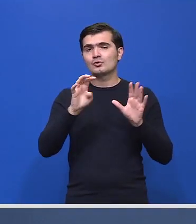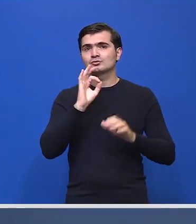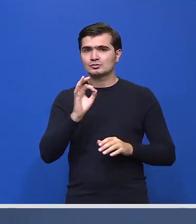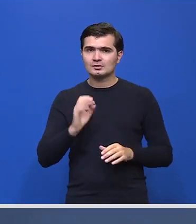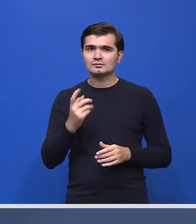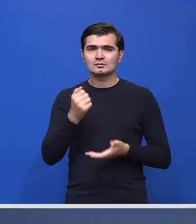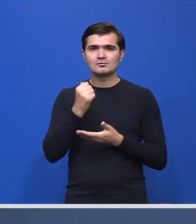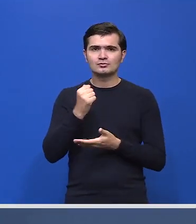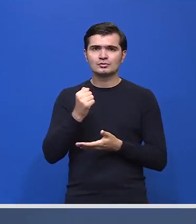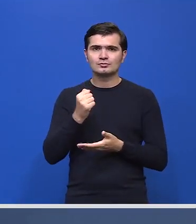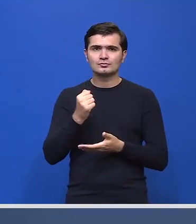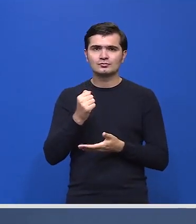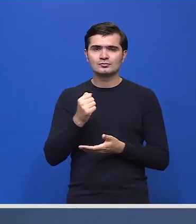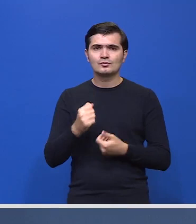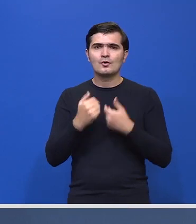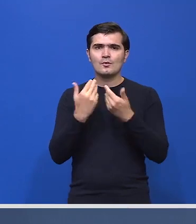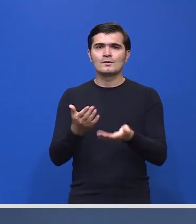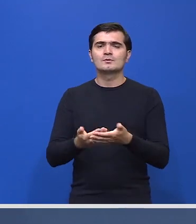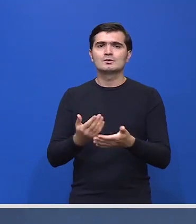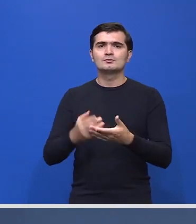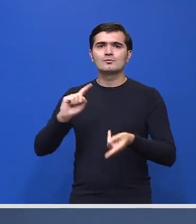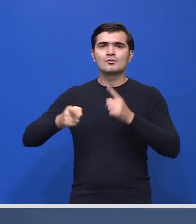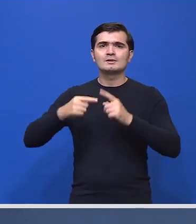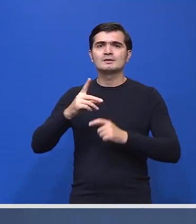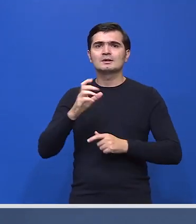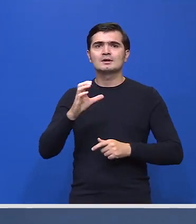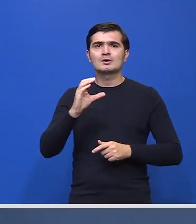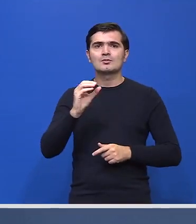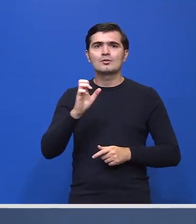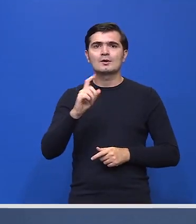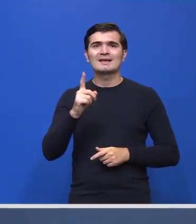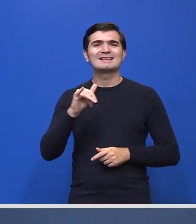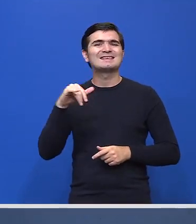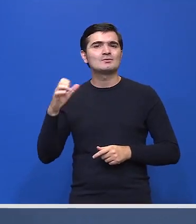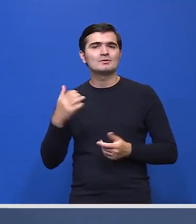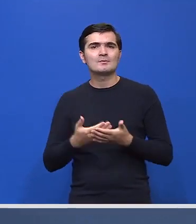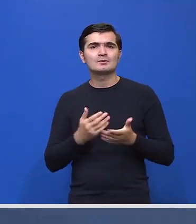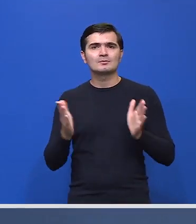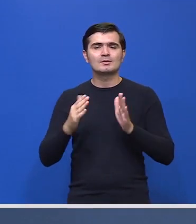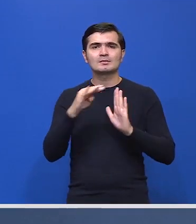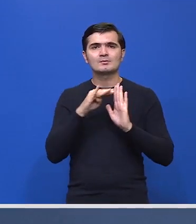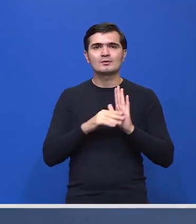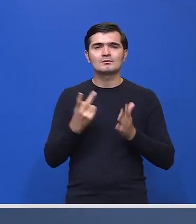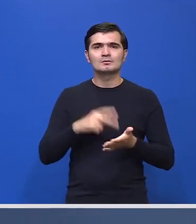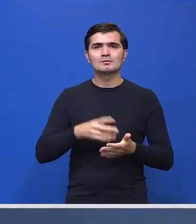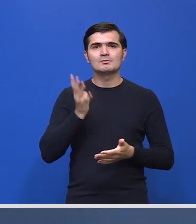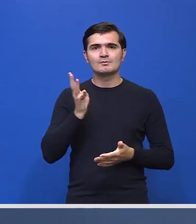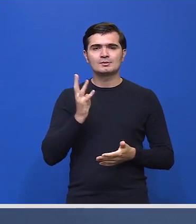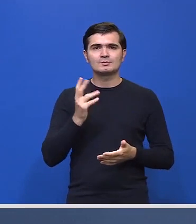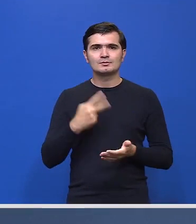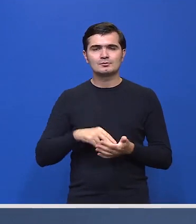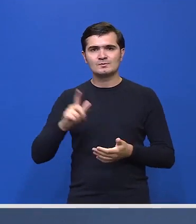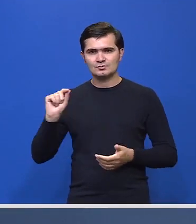din bugetul alocat politicii de coeziune, aferent perioadei de programare